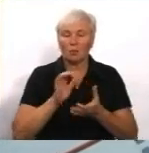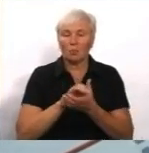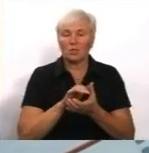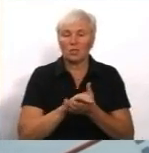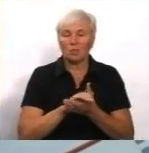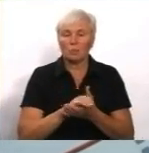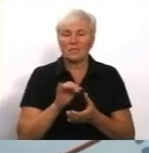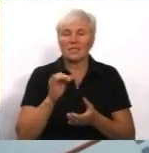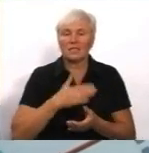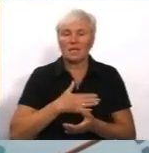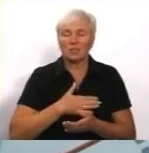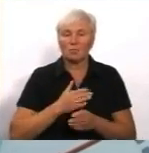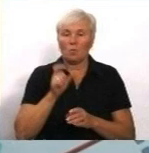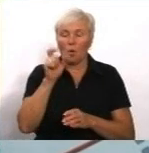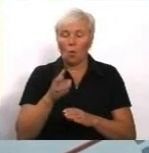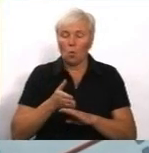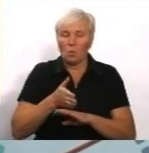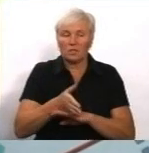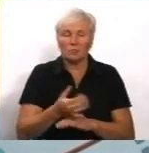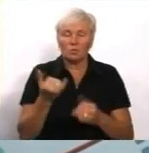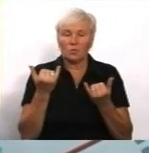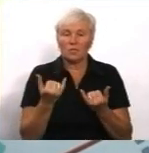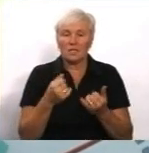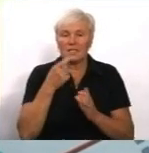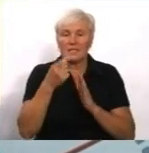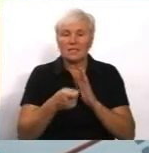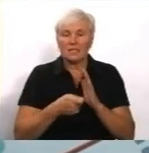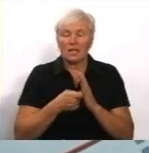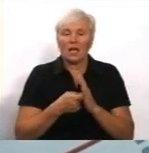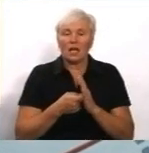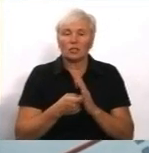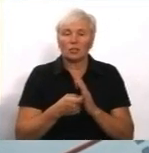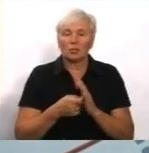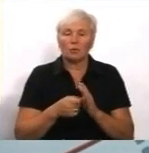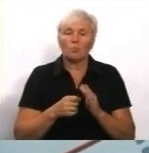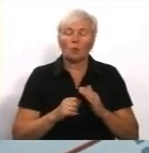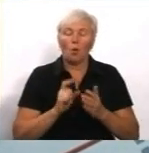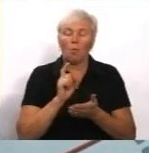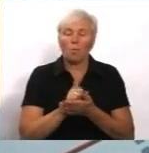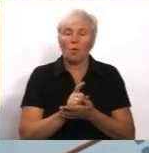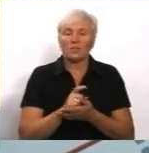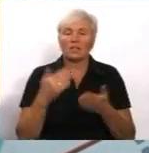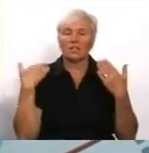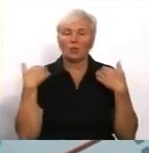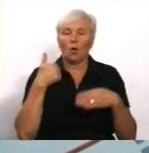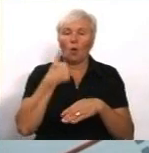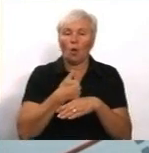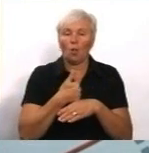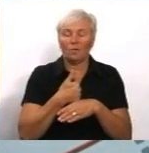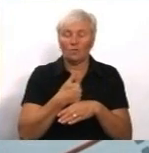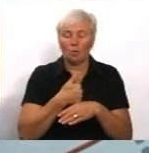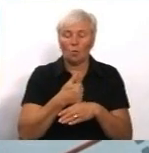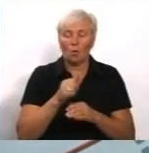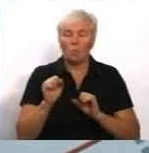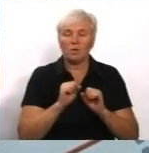із нашим гостем сьогоднішнім і дізнатися, власне, про посадові обов'язки начальника Головного управління Держпродспоживслужби у